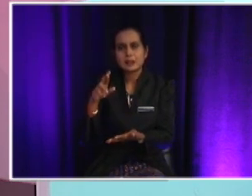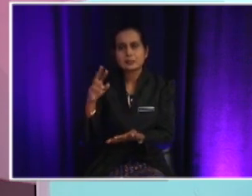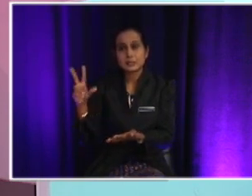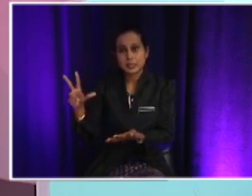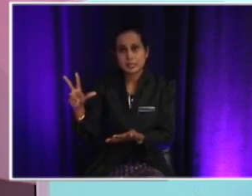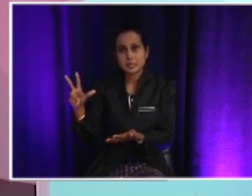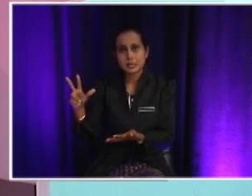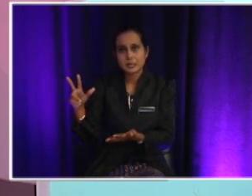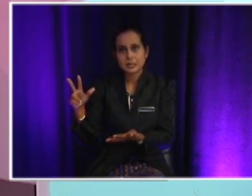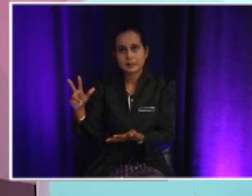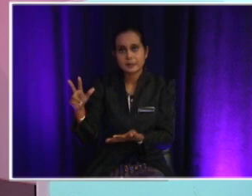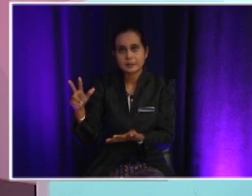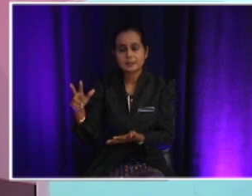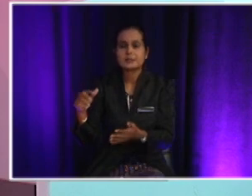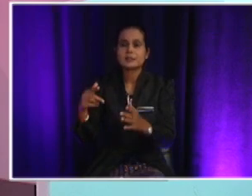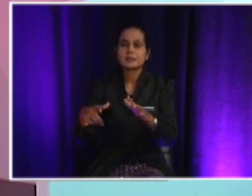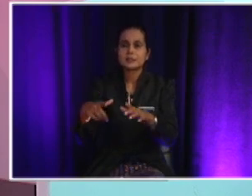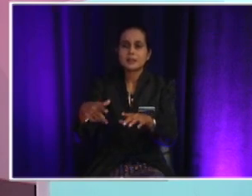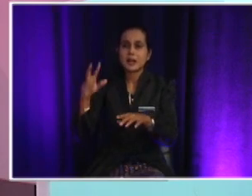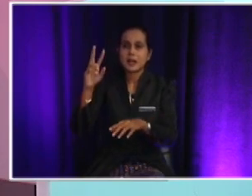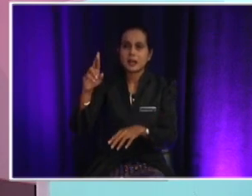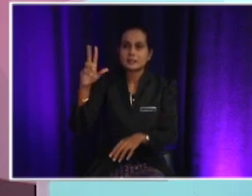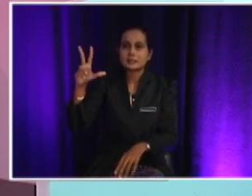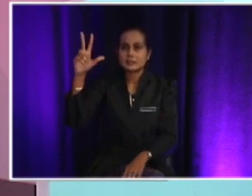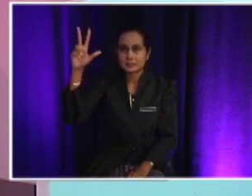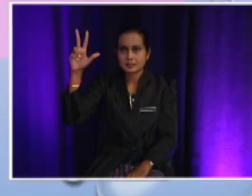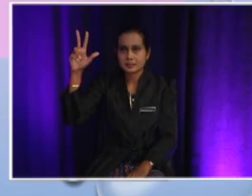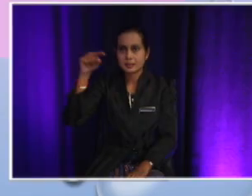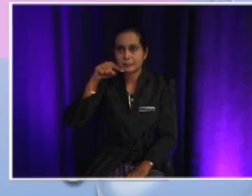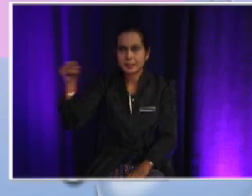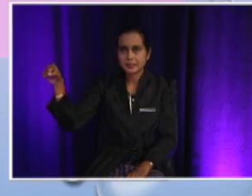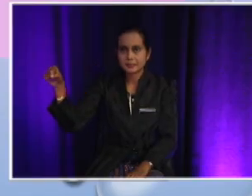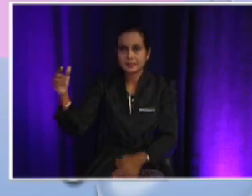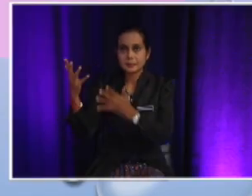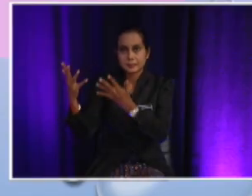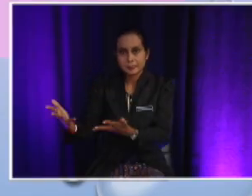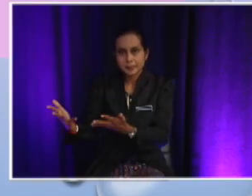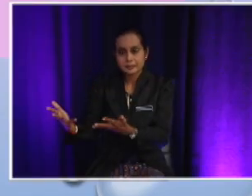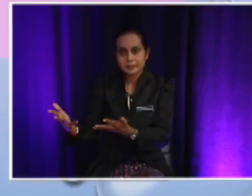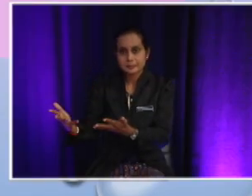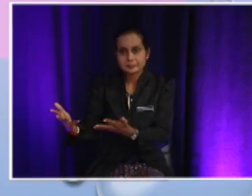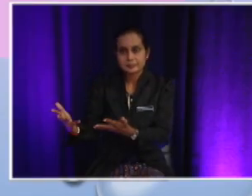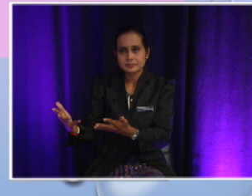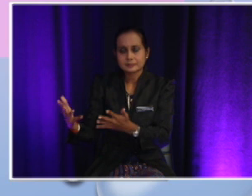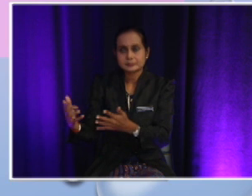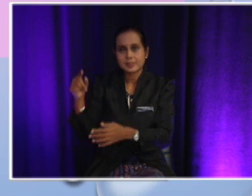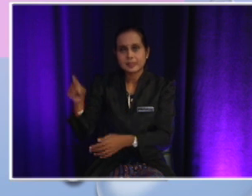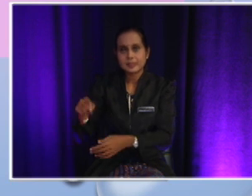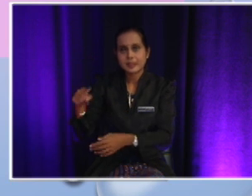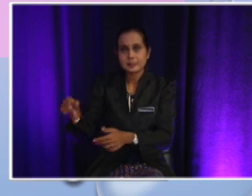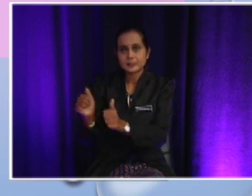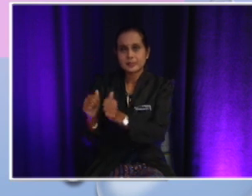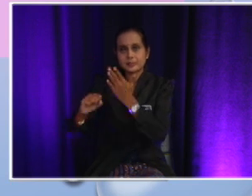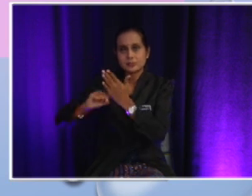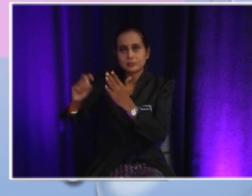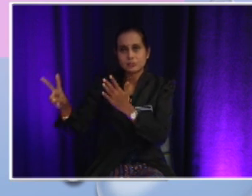So kita letakkan R3 tu di atas, bagikan dengan berapa beban yang ada dalam, kita campurkan semua, darab dengan voltan sumber.